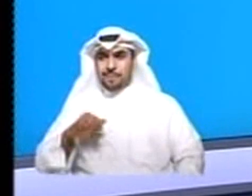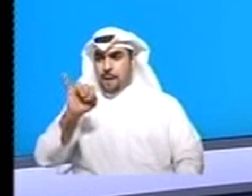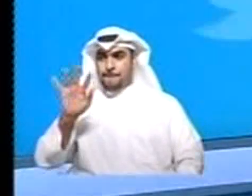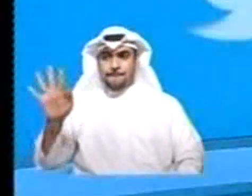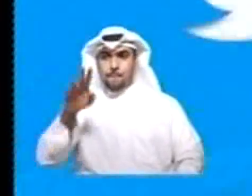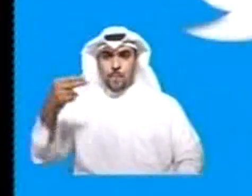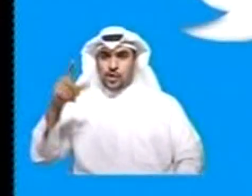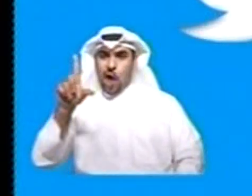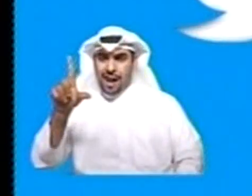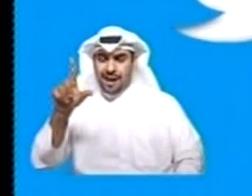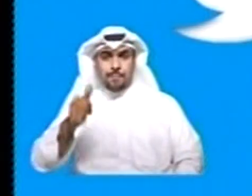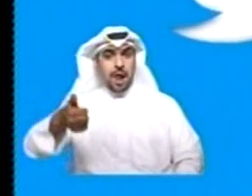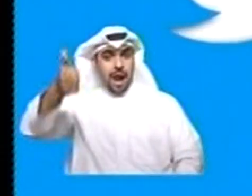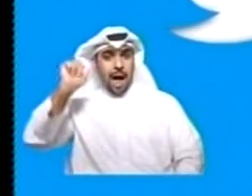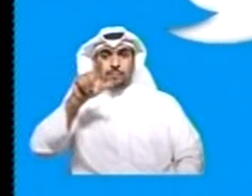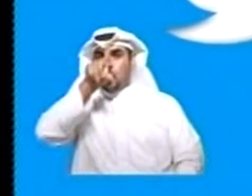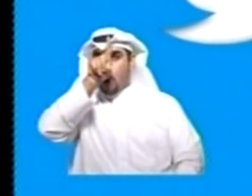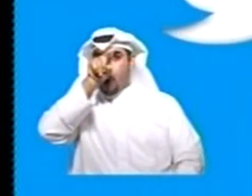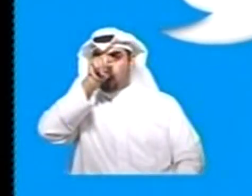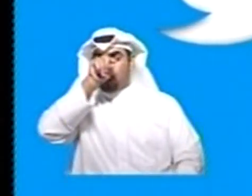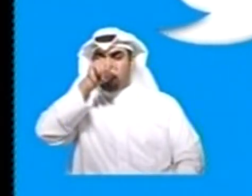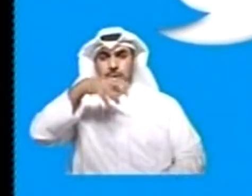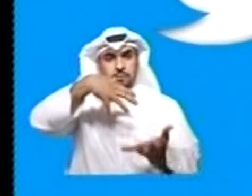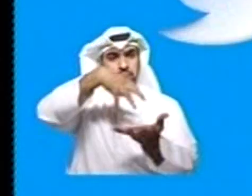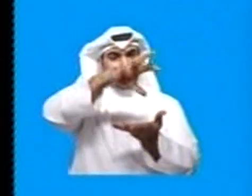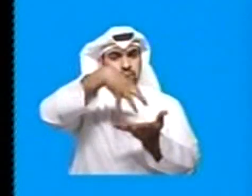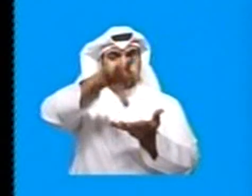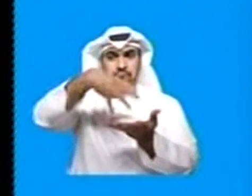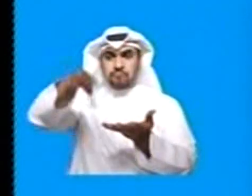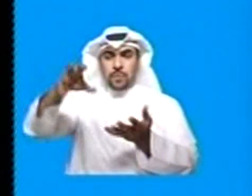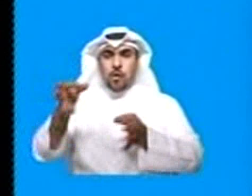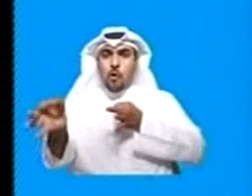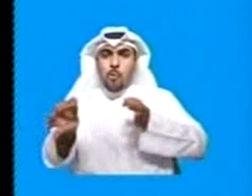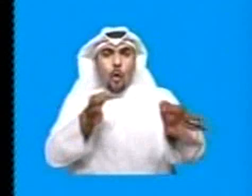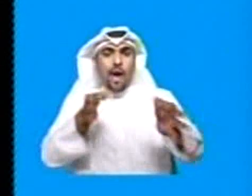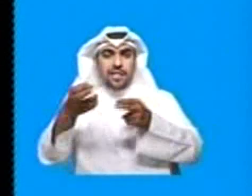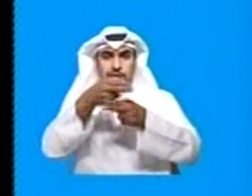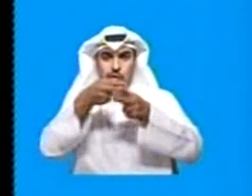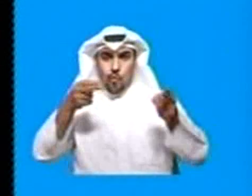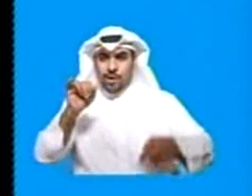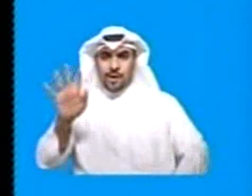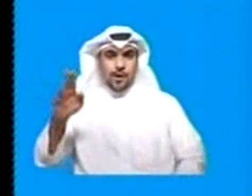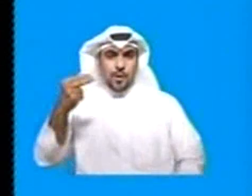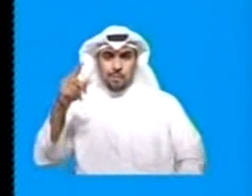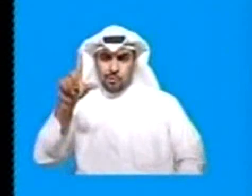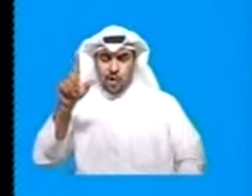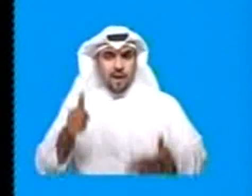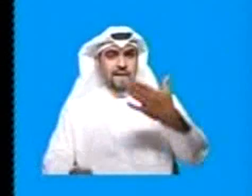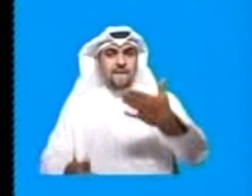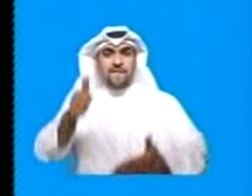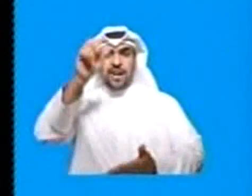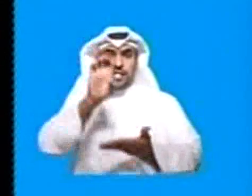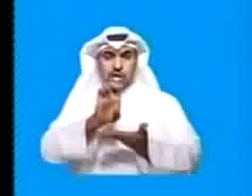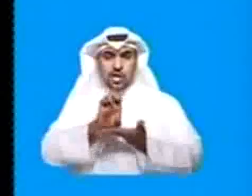تفاعل المغردون أمس مع خبر حصول المهندس الكويتي مشعل العتيبي على جائزة أفضل بحث